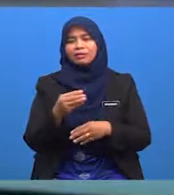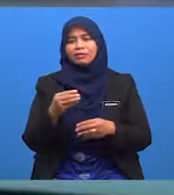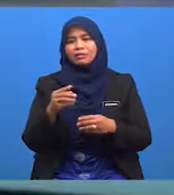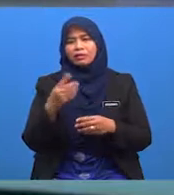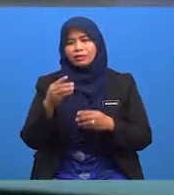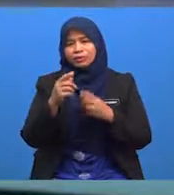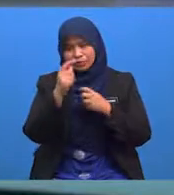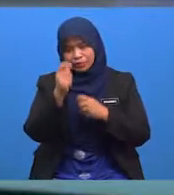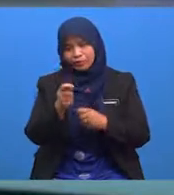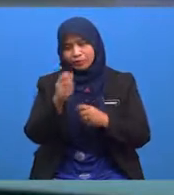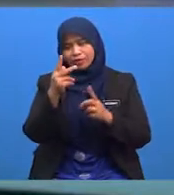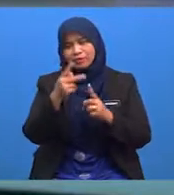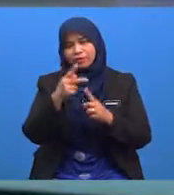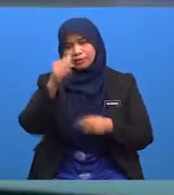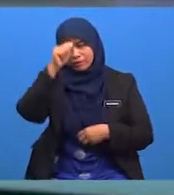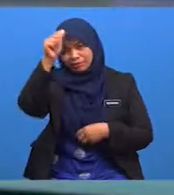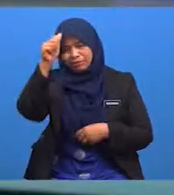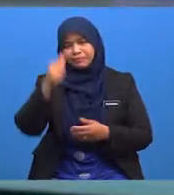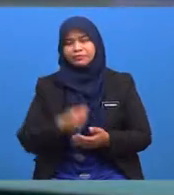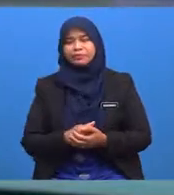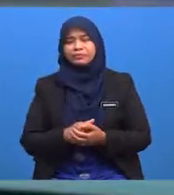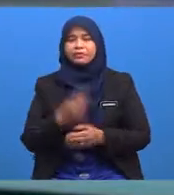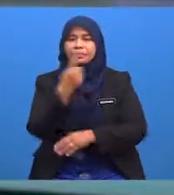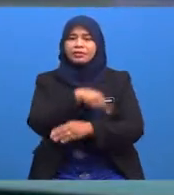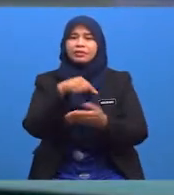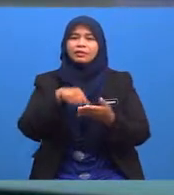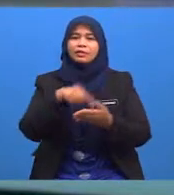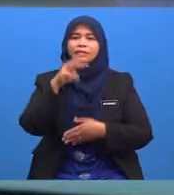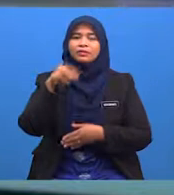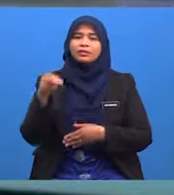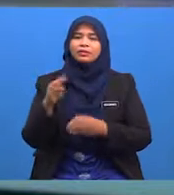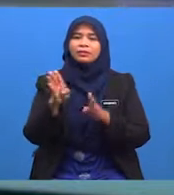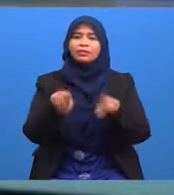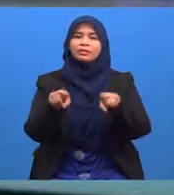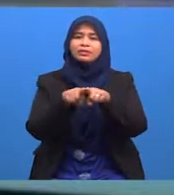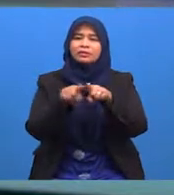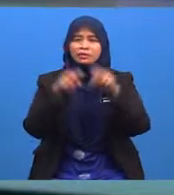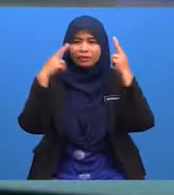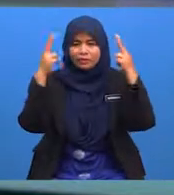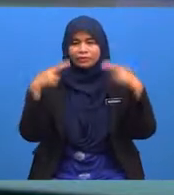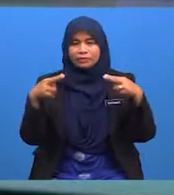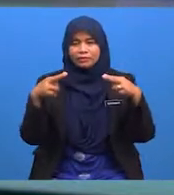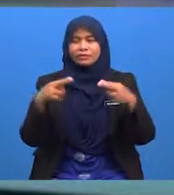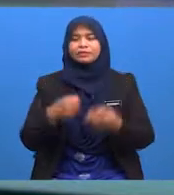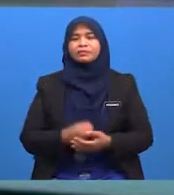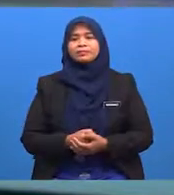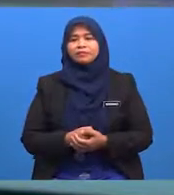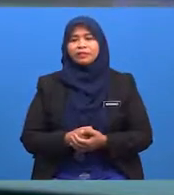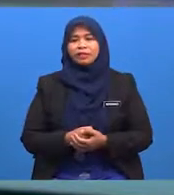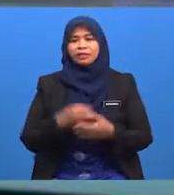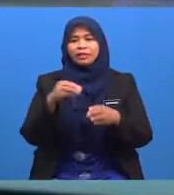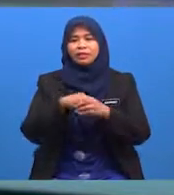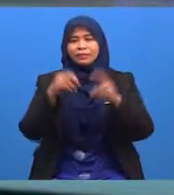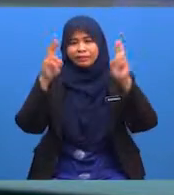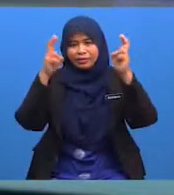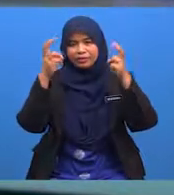penciptanya. Pada hari ini, murid-murid akan bersama Ustaz, iaitu Ustaz Muhammad Saifullah bin Ahmad, dalam